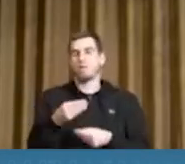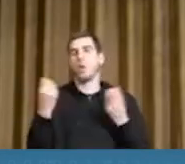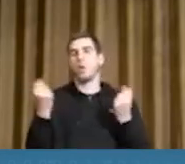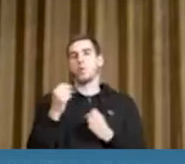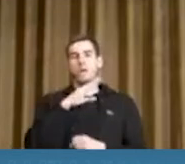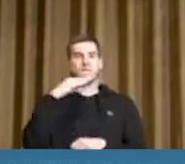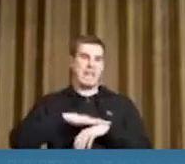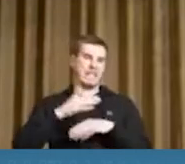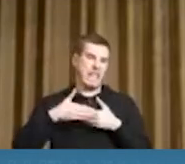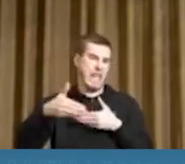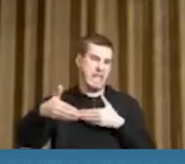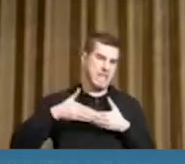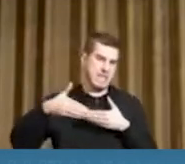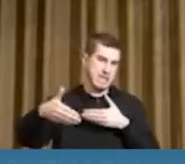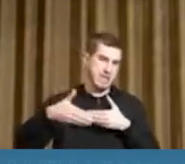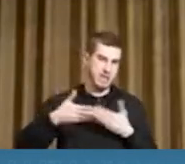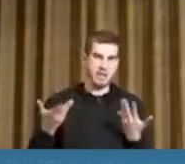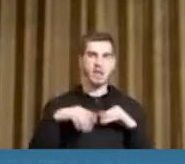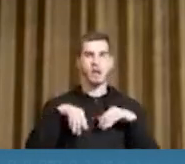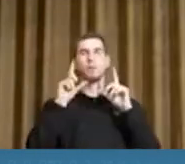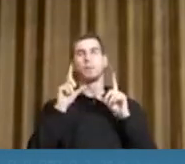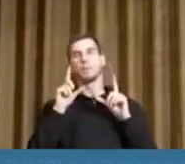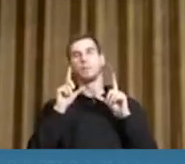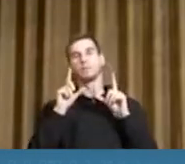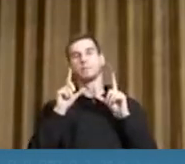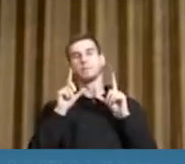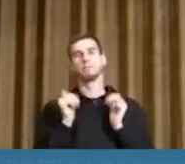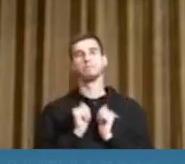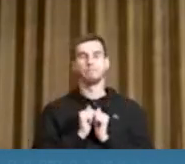letztendlich der mittlere Abstand, also zwischen